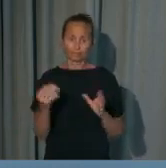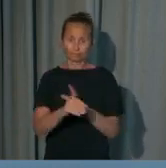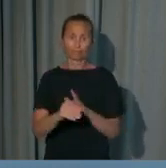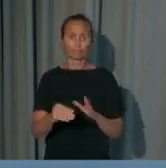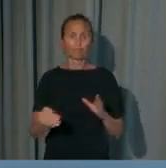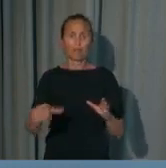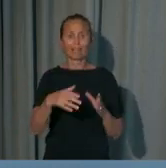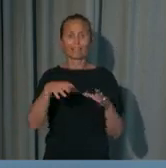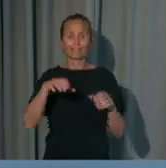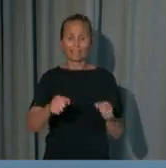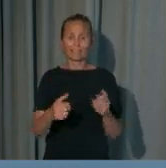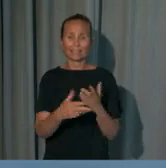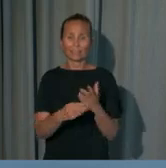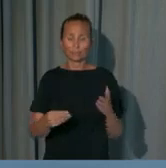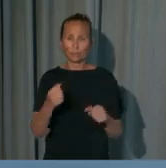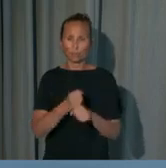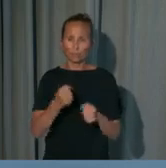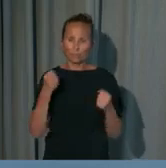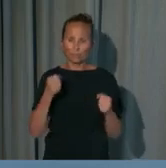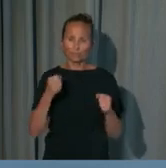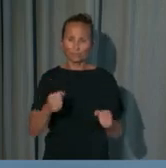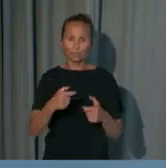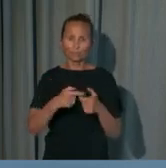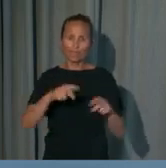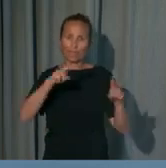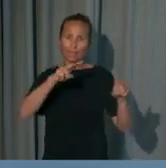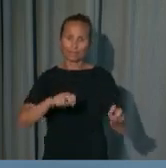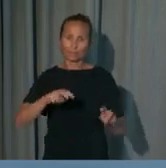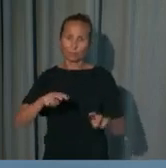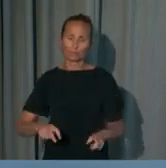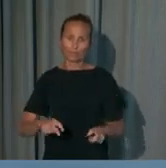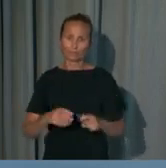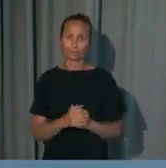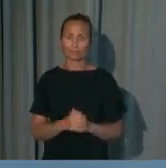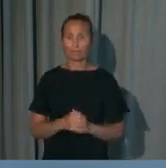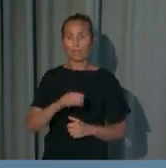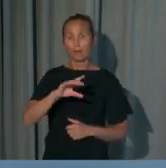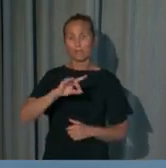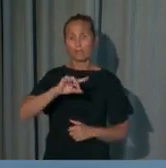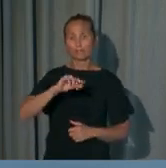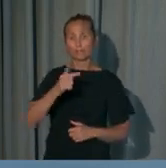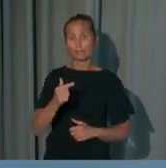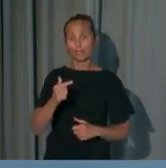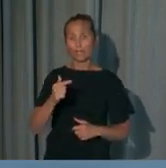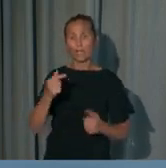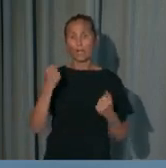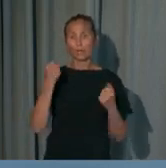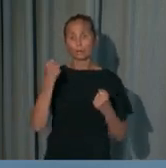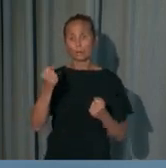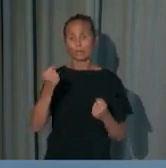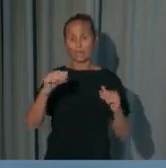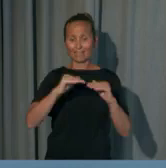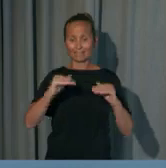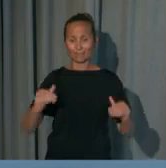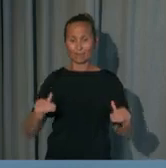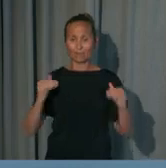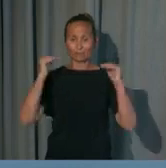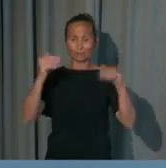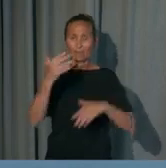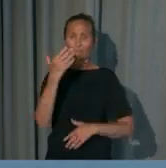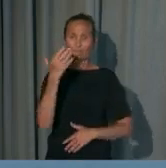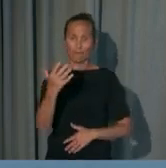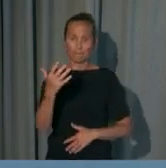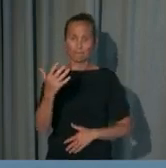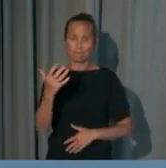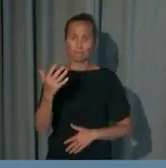tilgjengelige ressurser og jobber nå intenst med etterforskning. PST har hevet trusselnivået til nivå